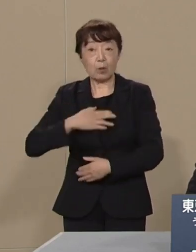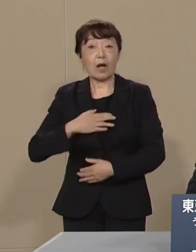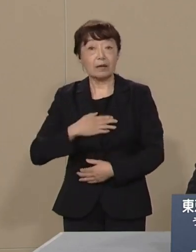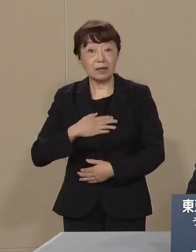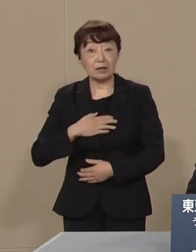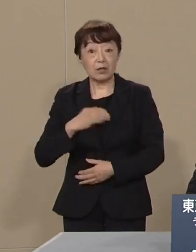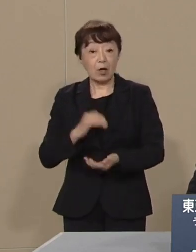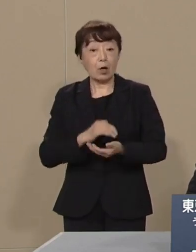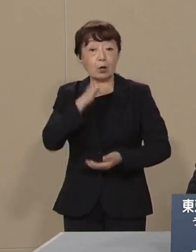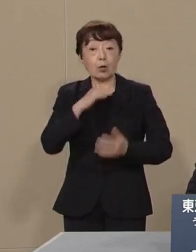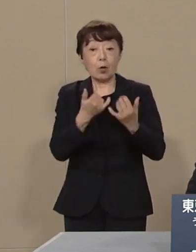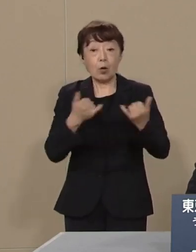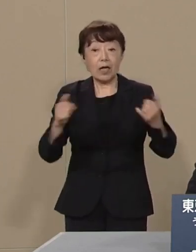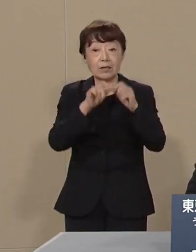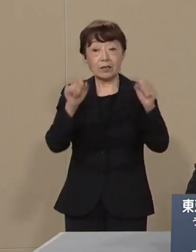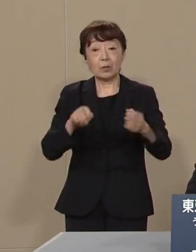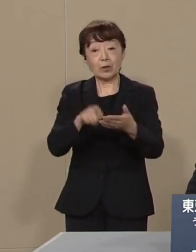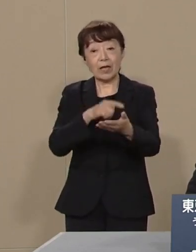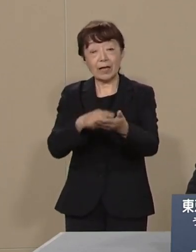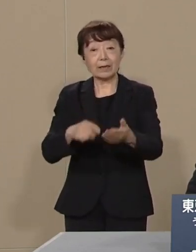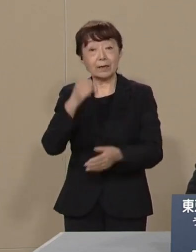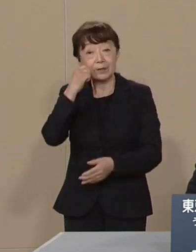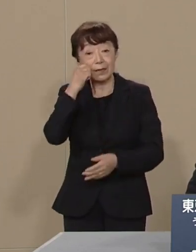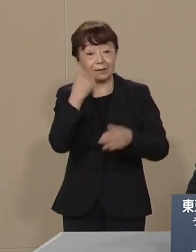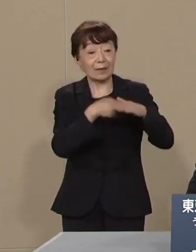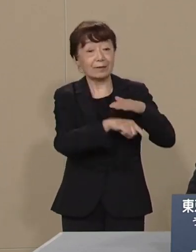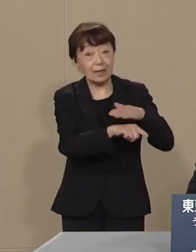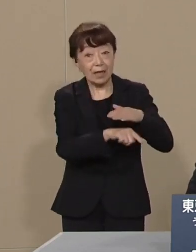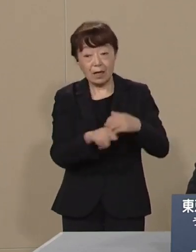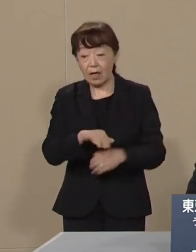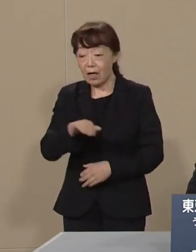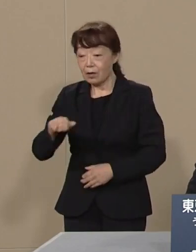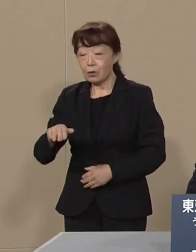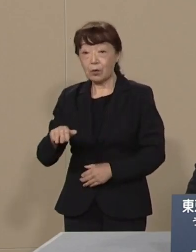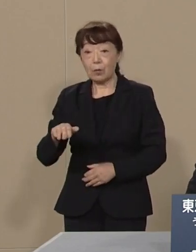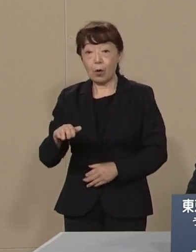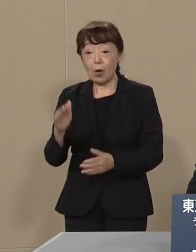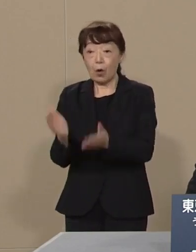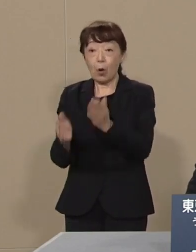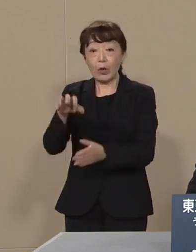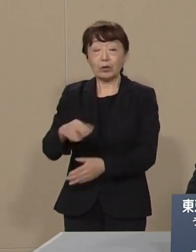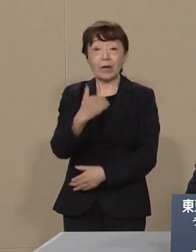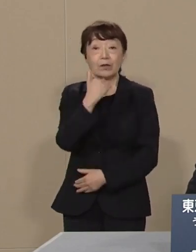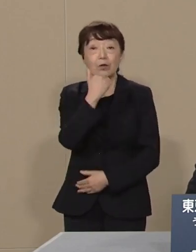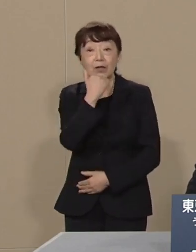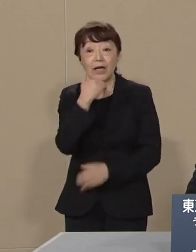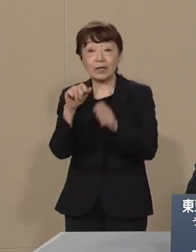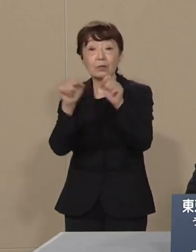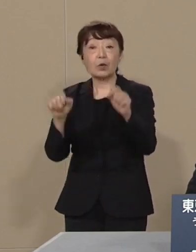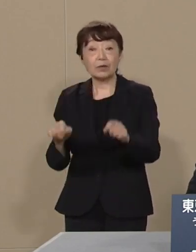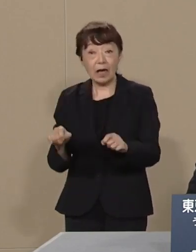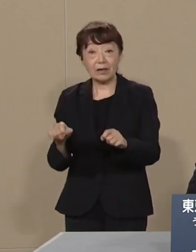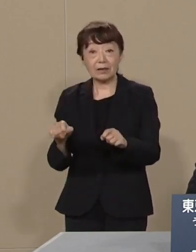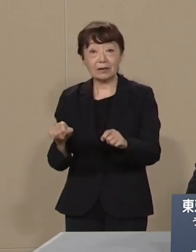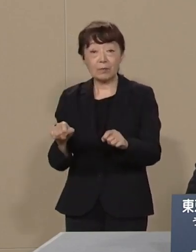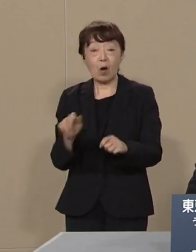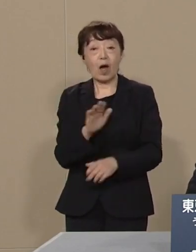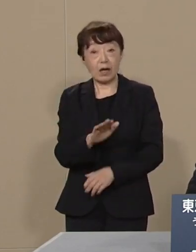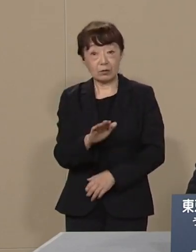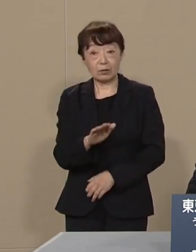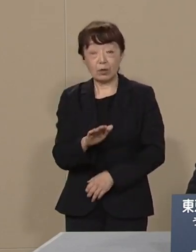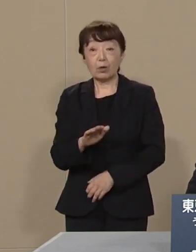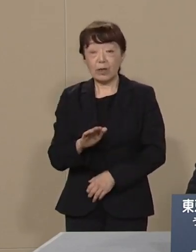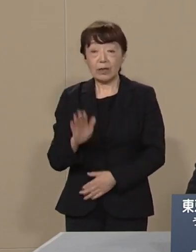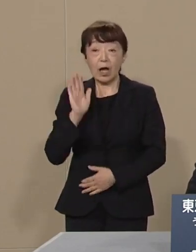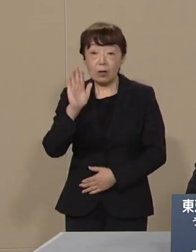が包まないのか子供の待機時でもそうです7710%の確率起こる首都直下